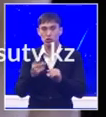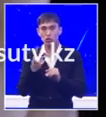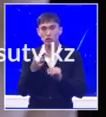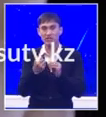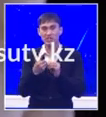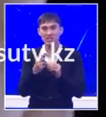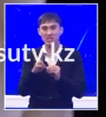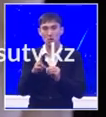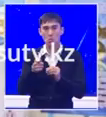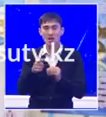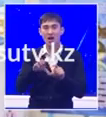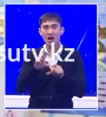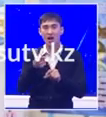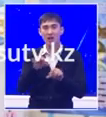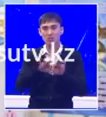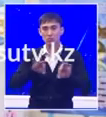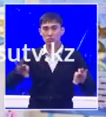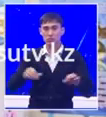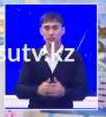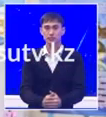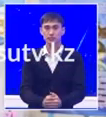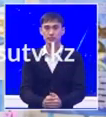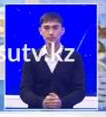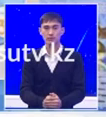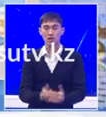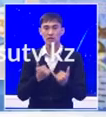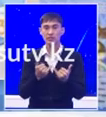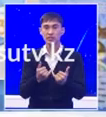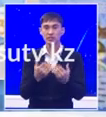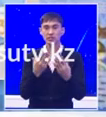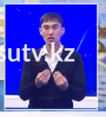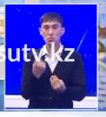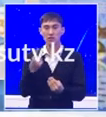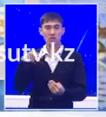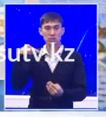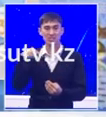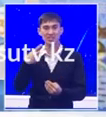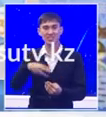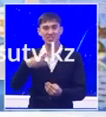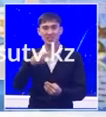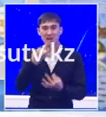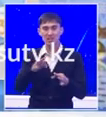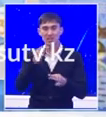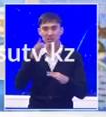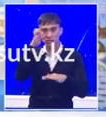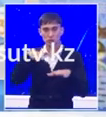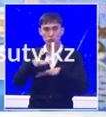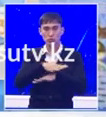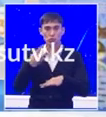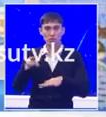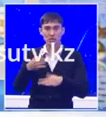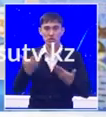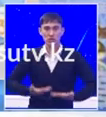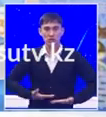километров газопровода и льва смысл сказать мужу в честь дня первого президента и 30-летнего юбилея нашей республике жители